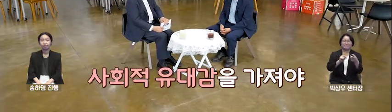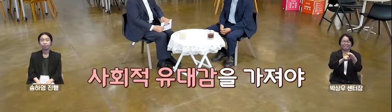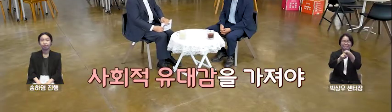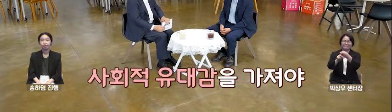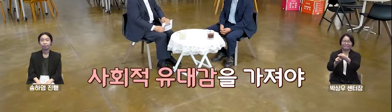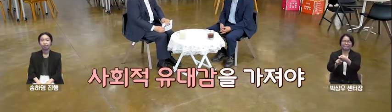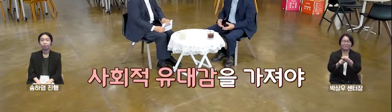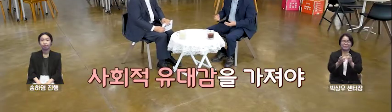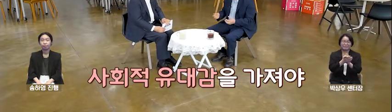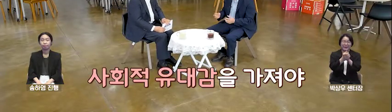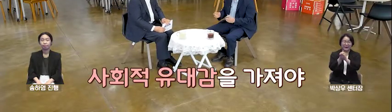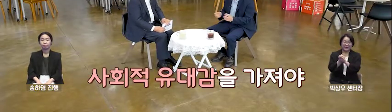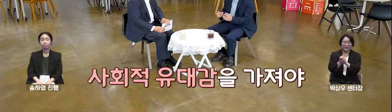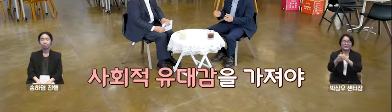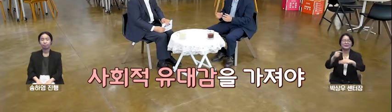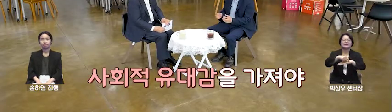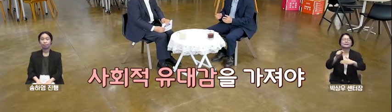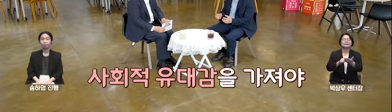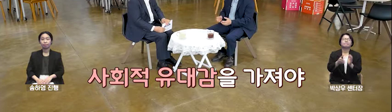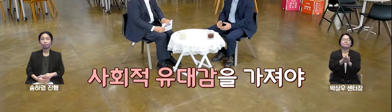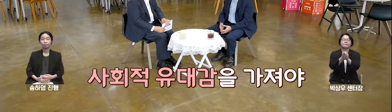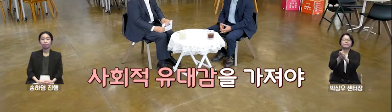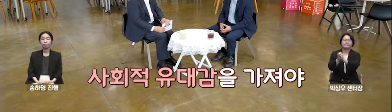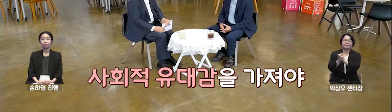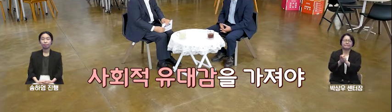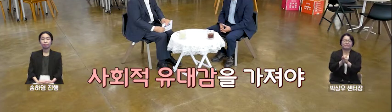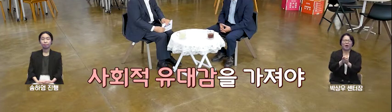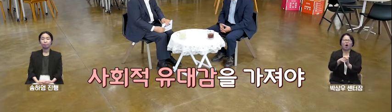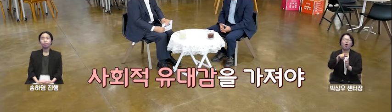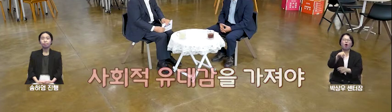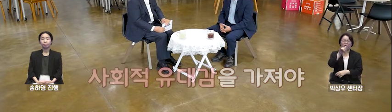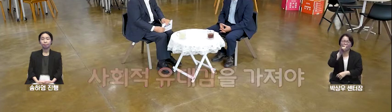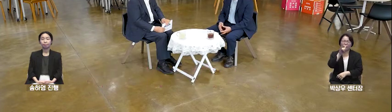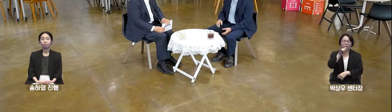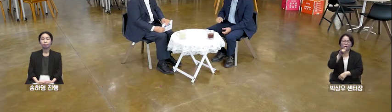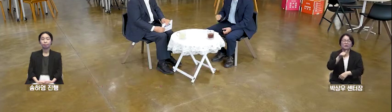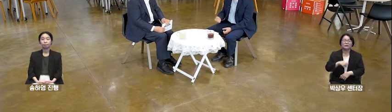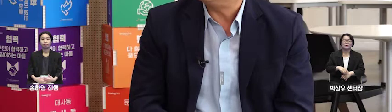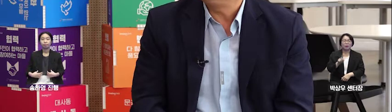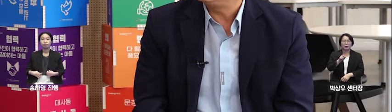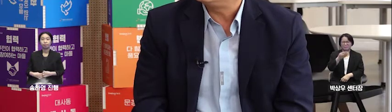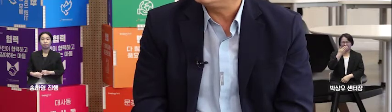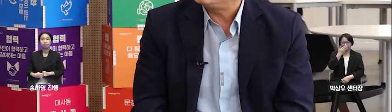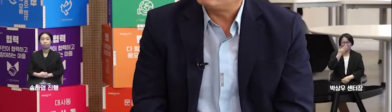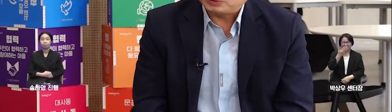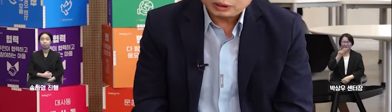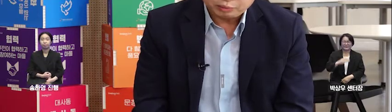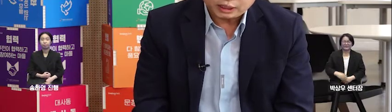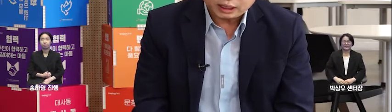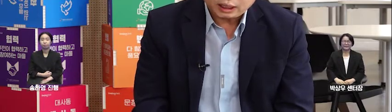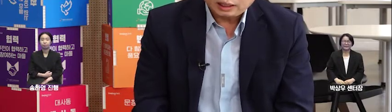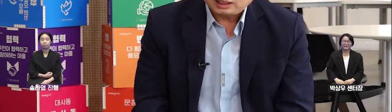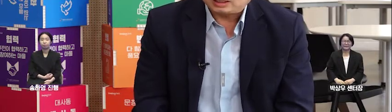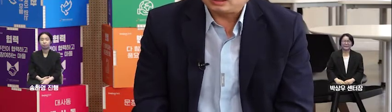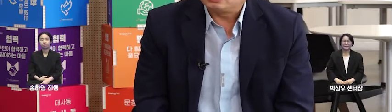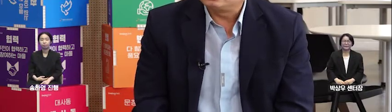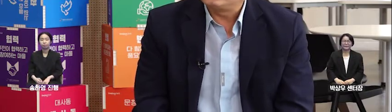유대감, 또 심리적 어떤 유대감이 그 안에 네. 분명히 있어야 그렇죠. 이 가능한 일이라고